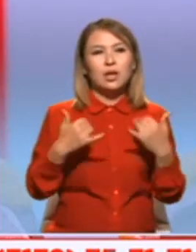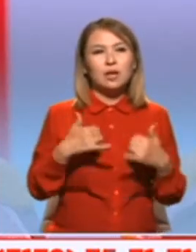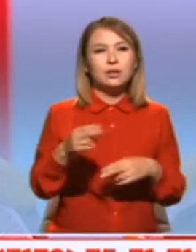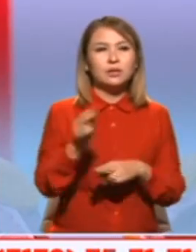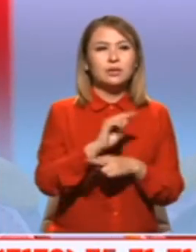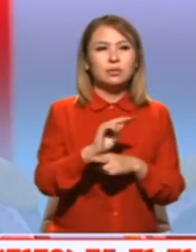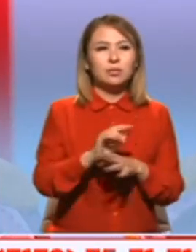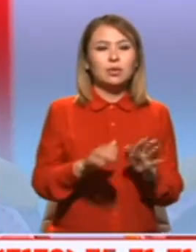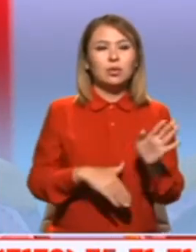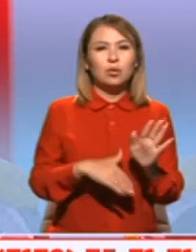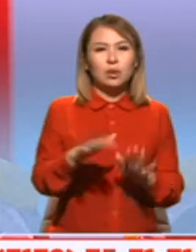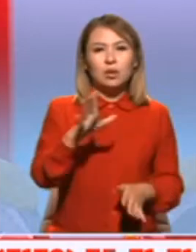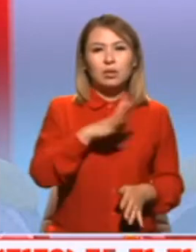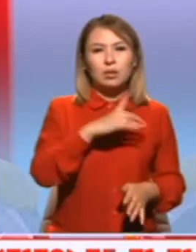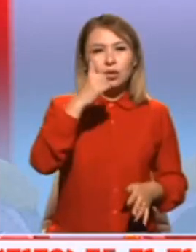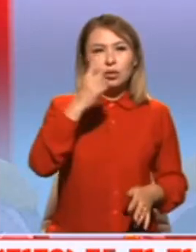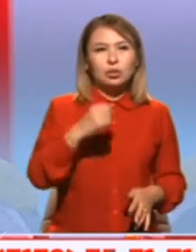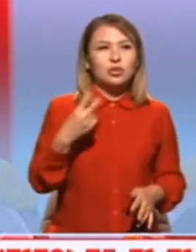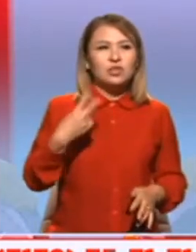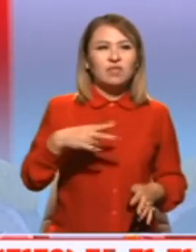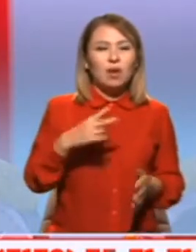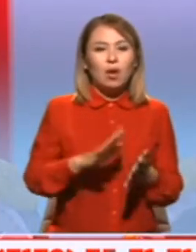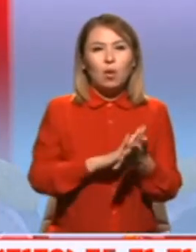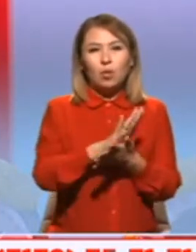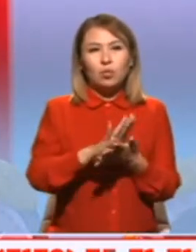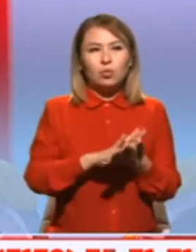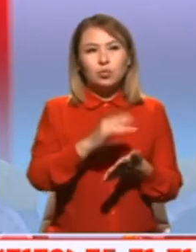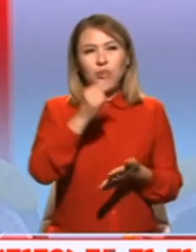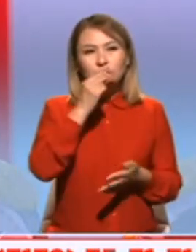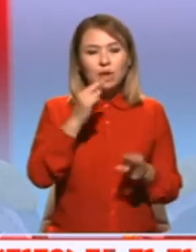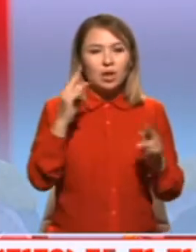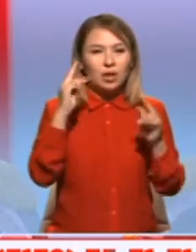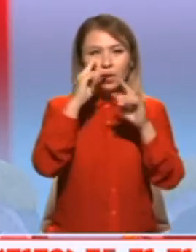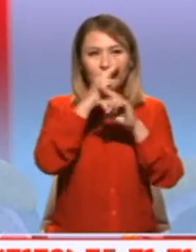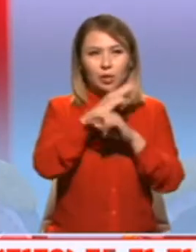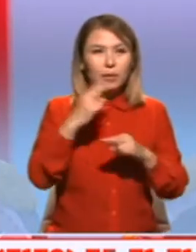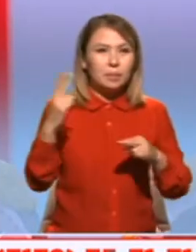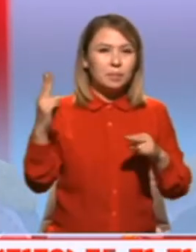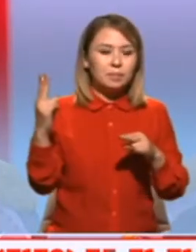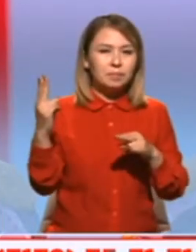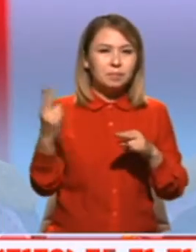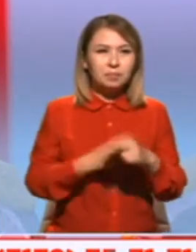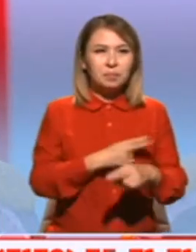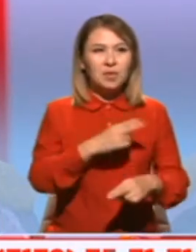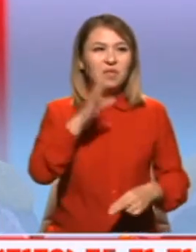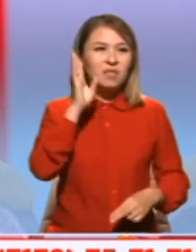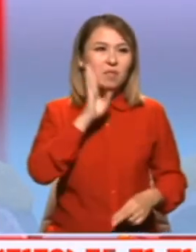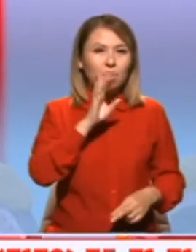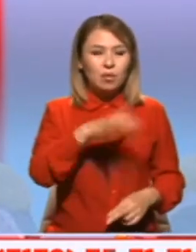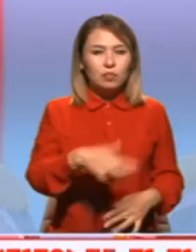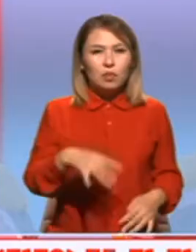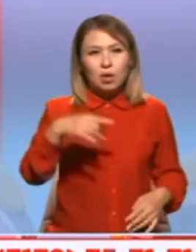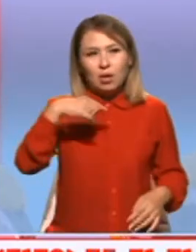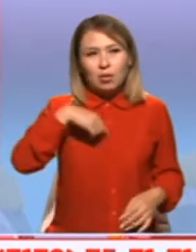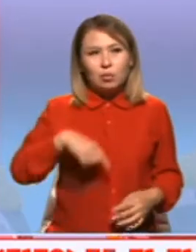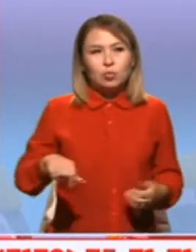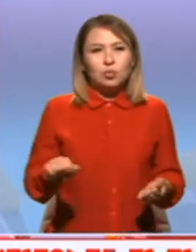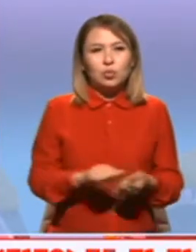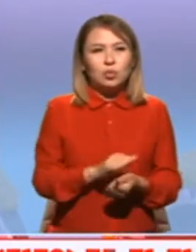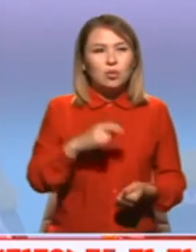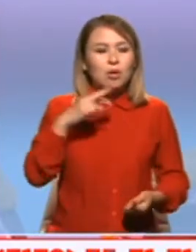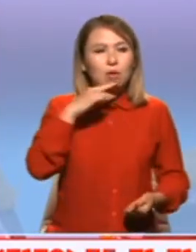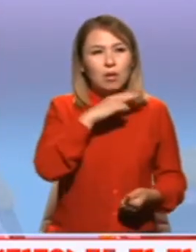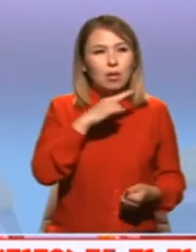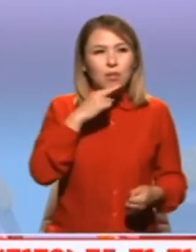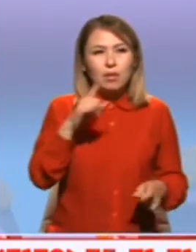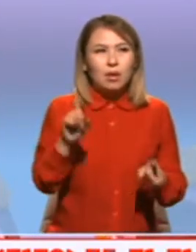Өйткені күніне 20 құрт. Ешқандай су ішпесе, организмді сіз былайша айтқанда улап жатсыз,